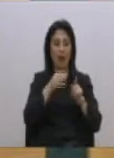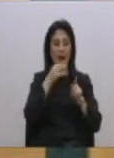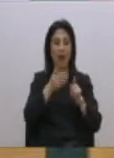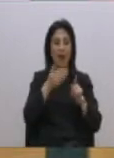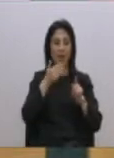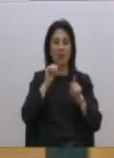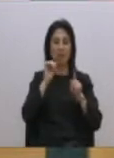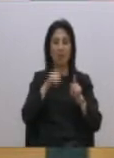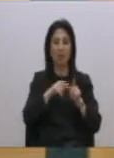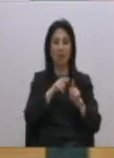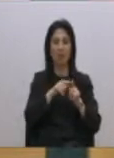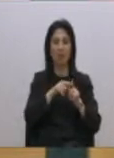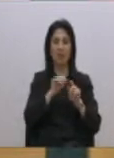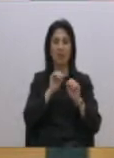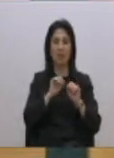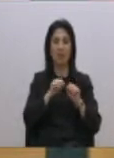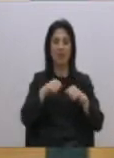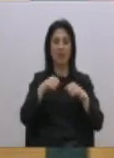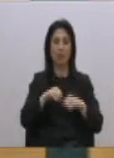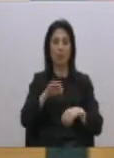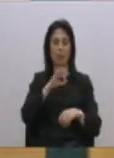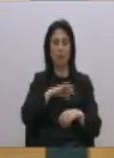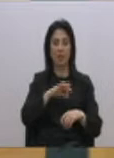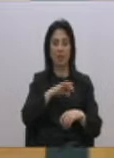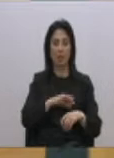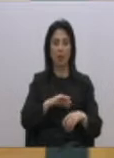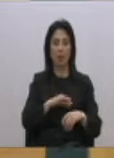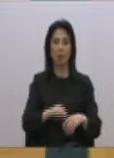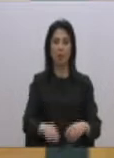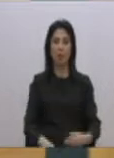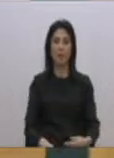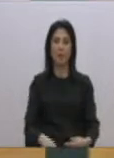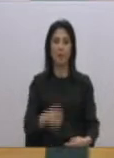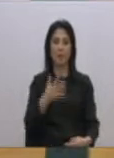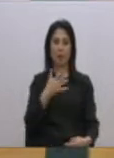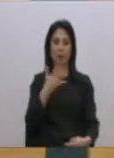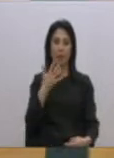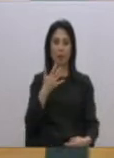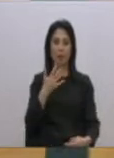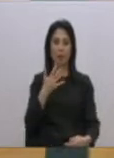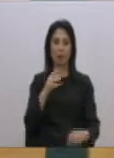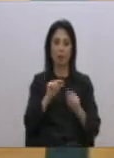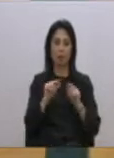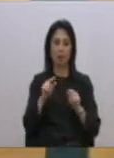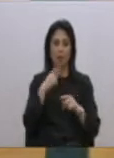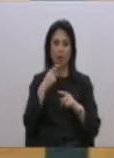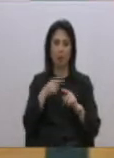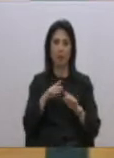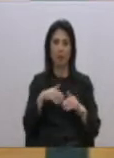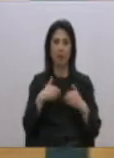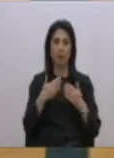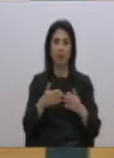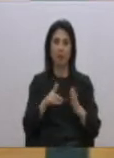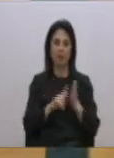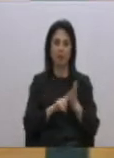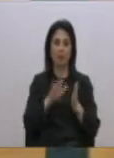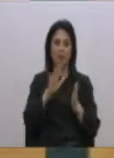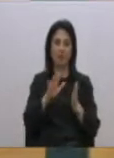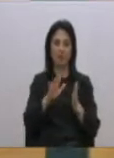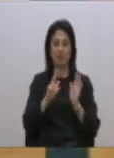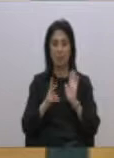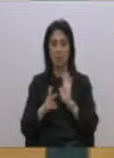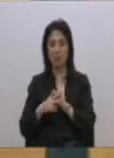ეტაპზევე შეძლოს დაცვის უფლების სარგებლობა. 54 პუნქტში ამაზე საუბარი. ჩვენ გთავაზობთ, რომ 55